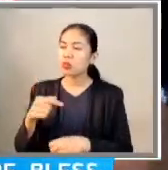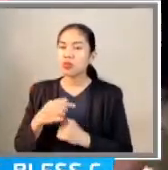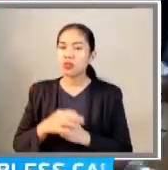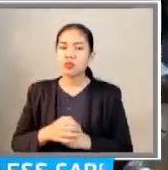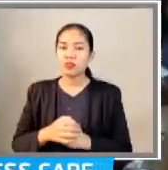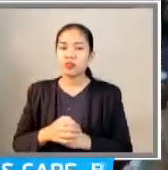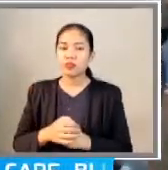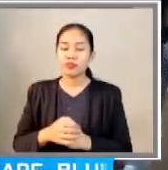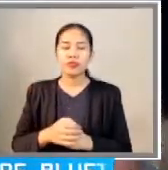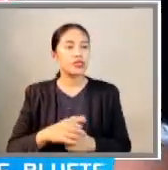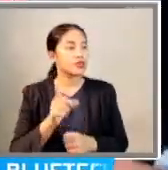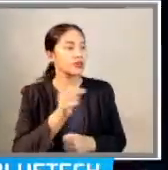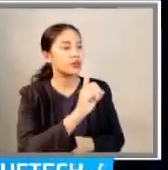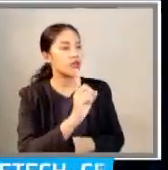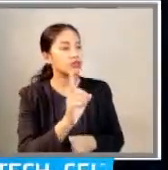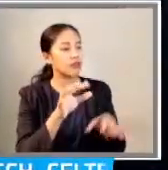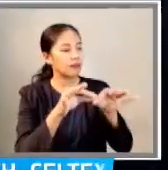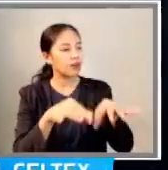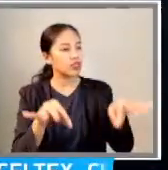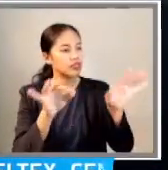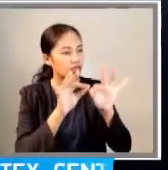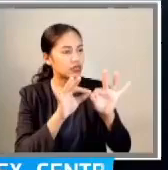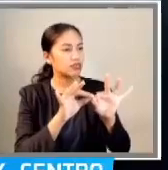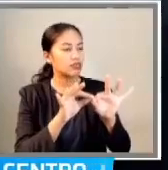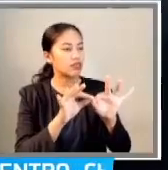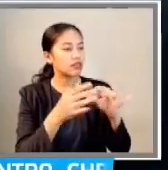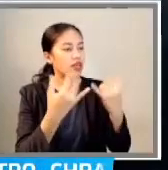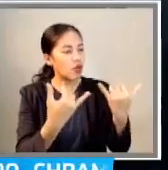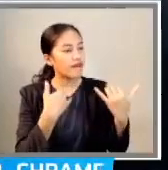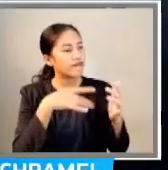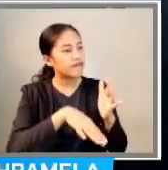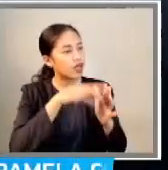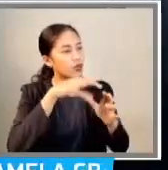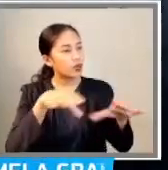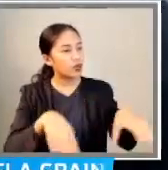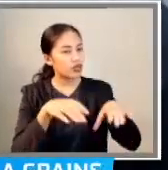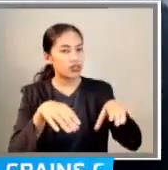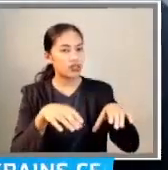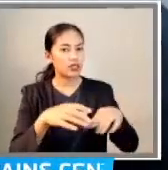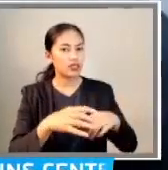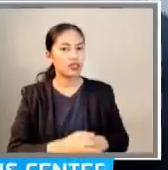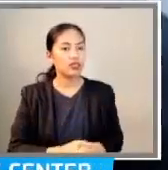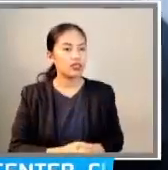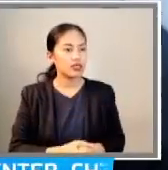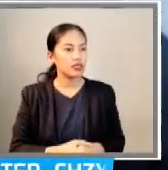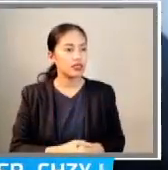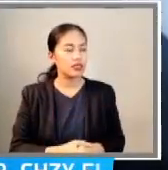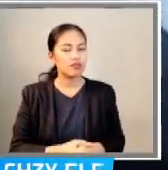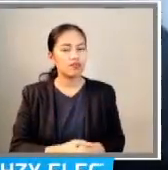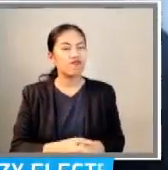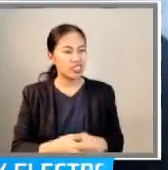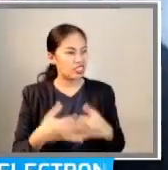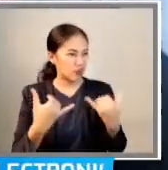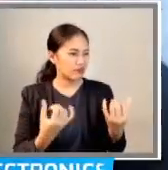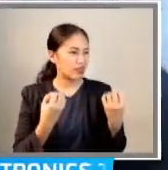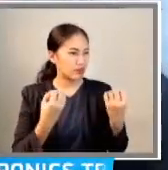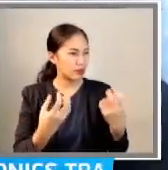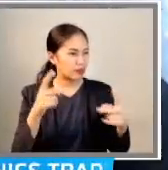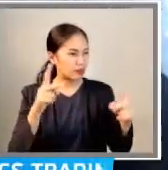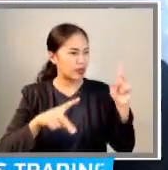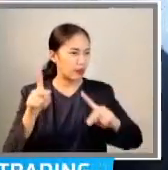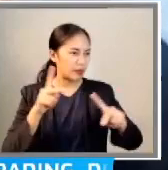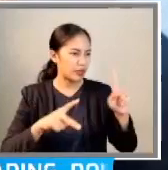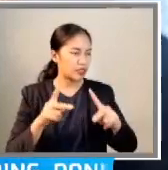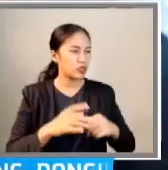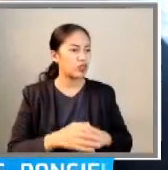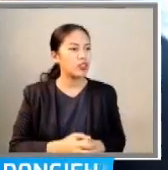Ano naman ang kahalagahan sa iyo na meron kang nahanap na trabaho sa gitna ng ngayon na maraming Pilipino ang underemployed o naghahanap pa rin ng mga dagdag